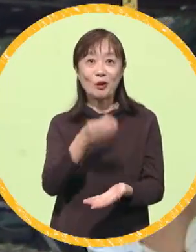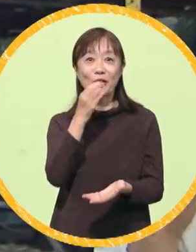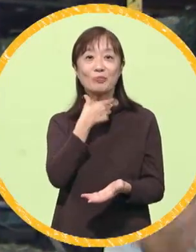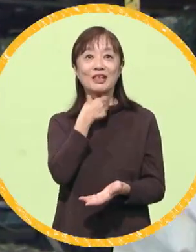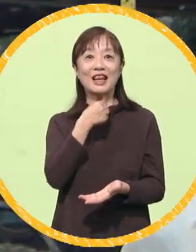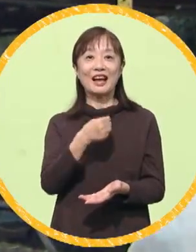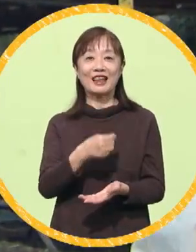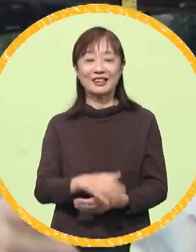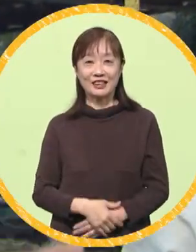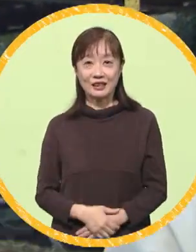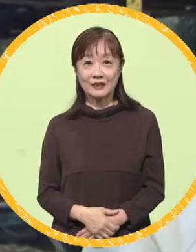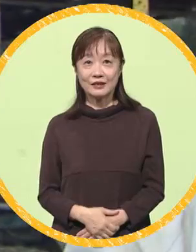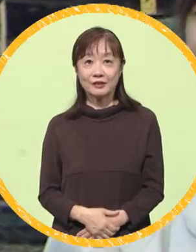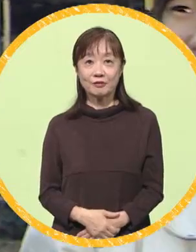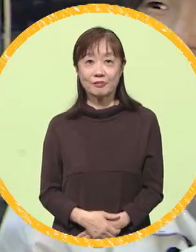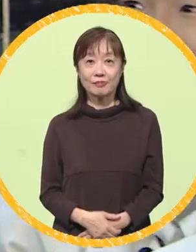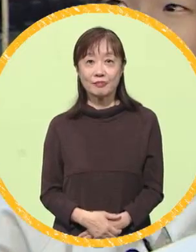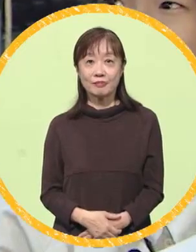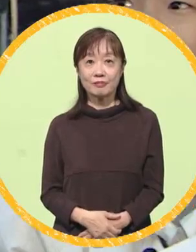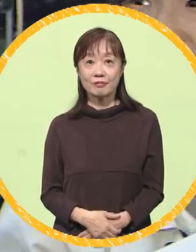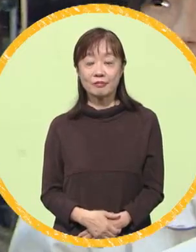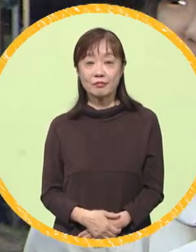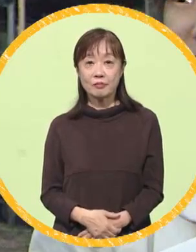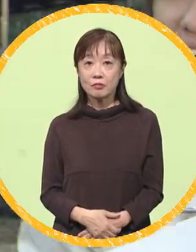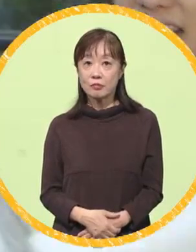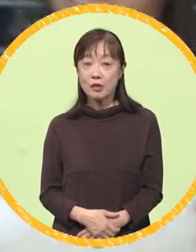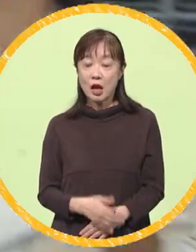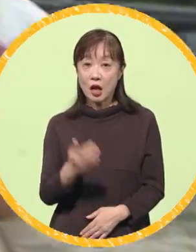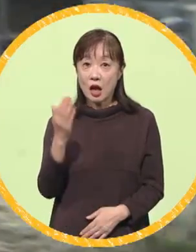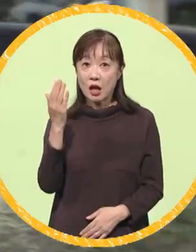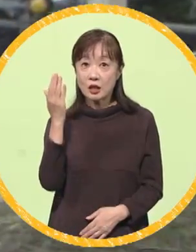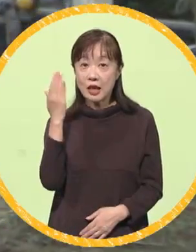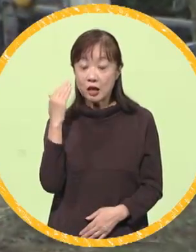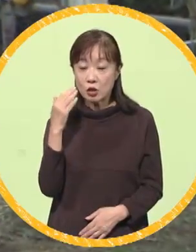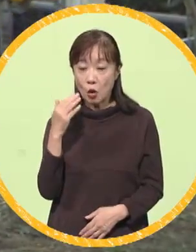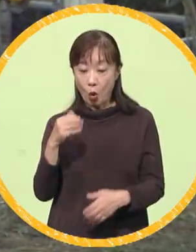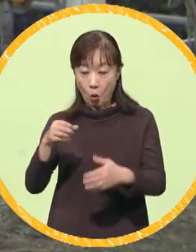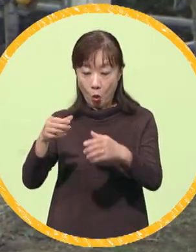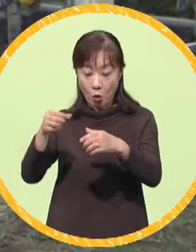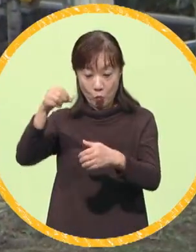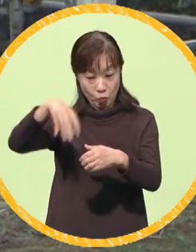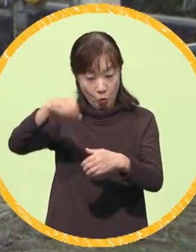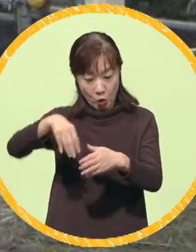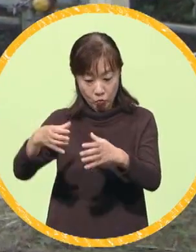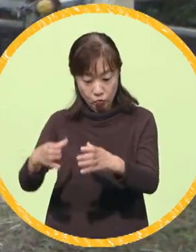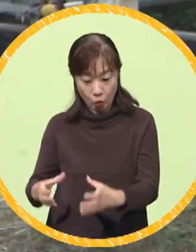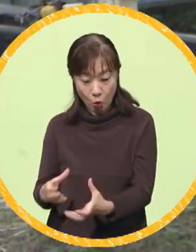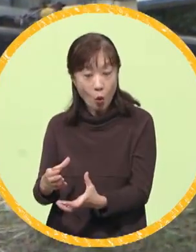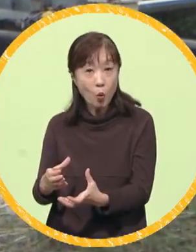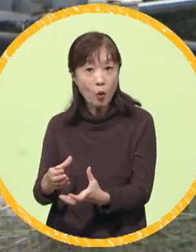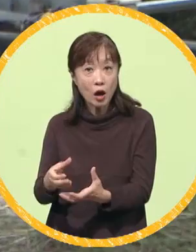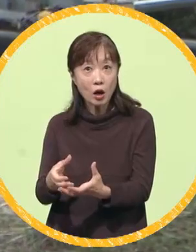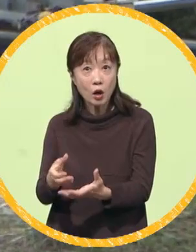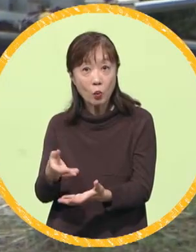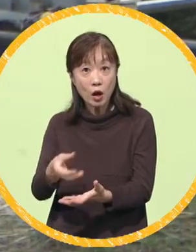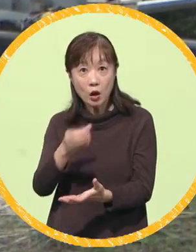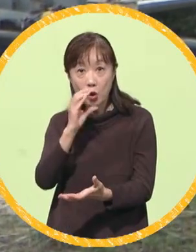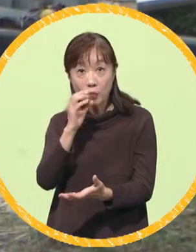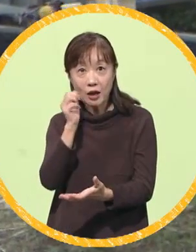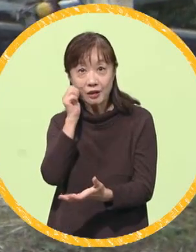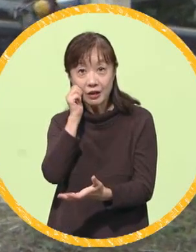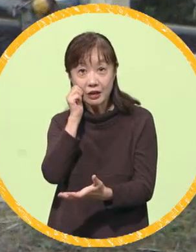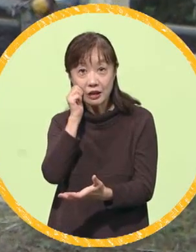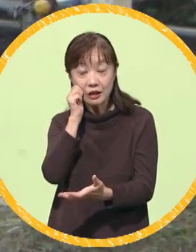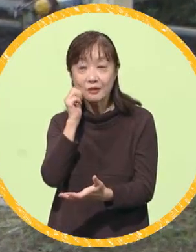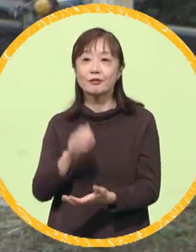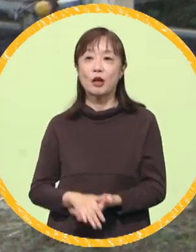ど、牛乳なんかさっき取れたやつとかって飲めたりしないんですかね？ 牛乳、絞った牛乳っていうのは必